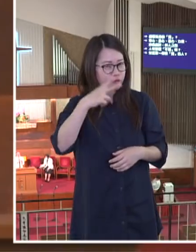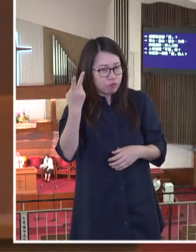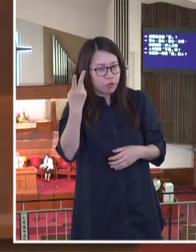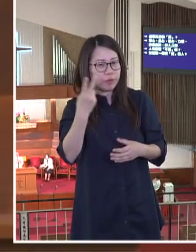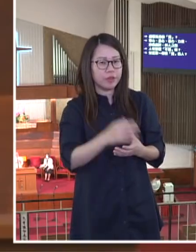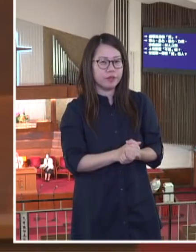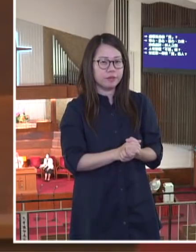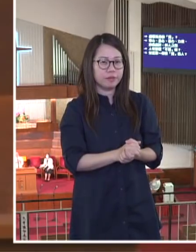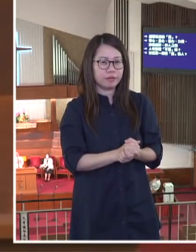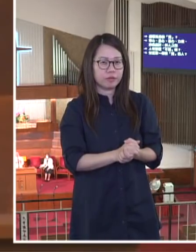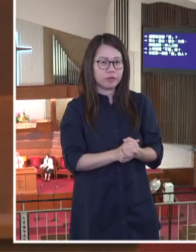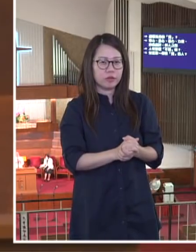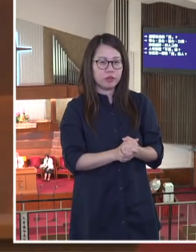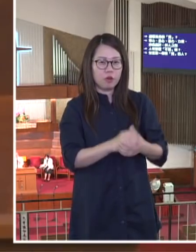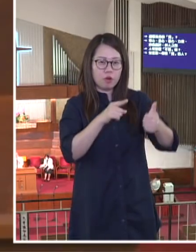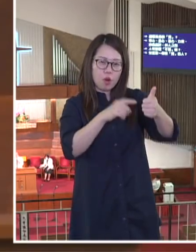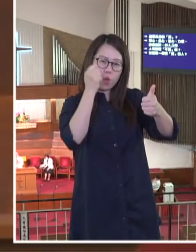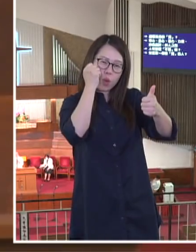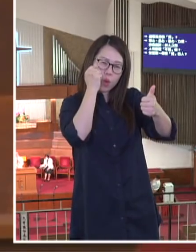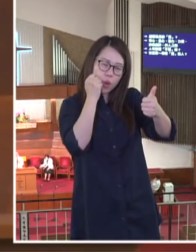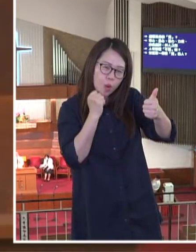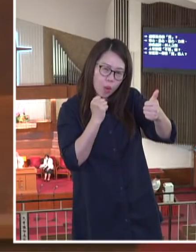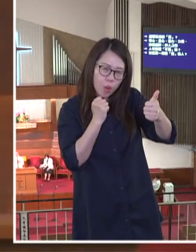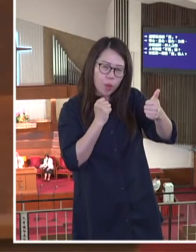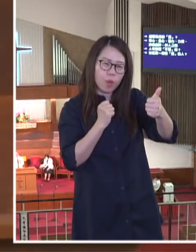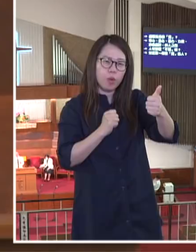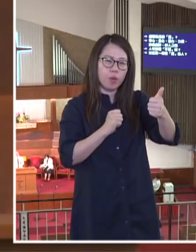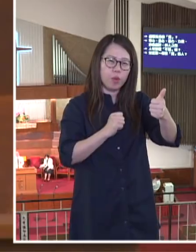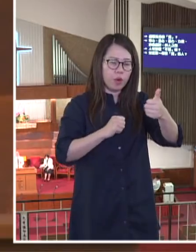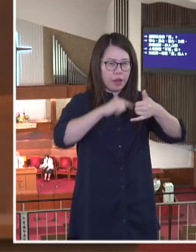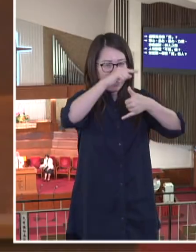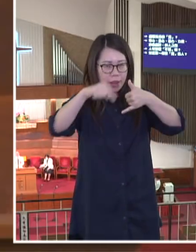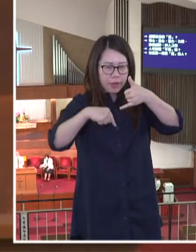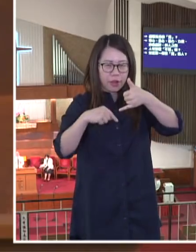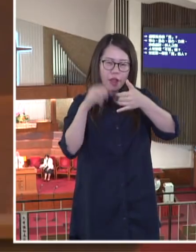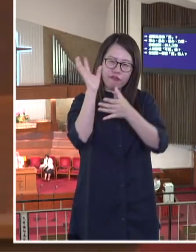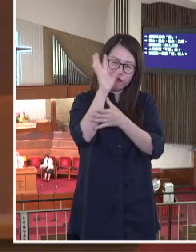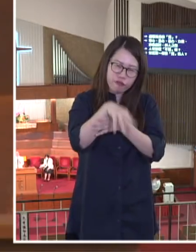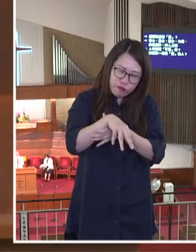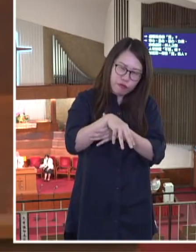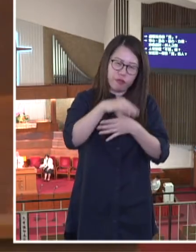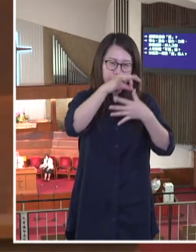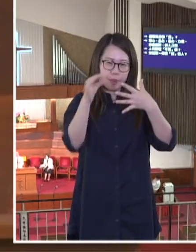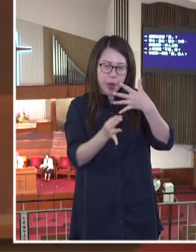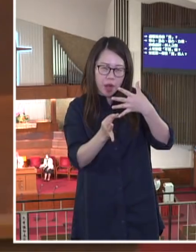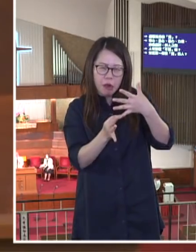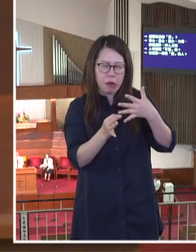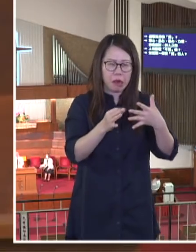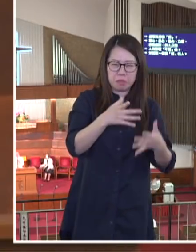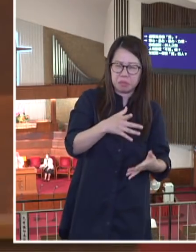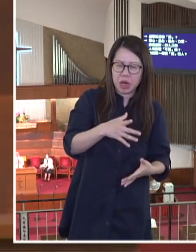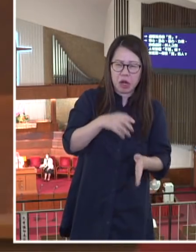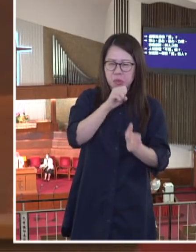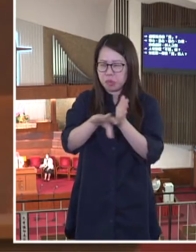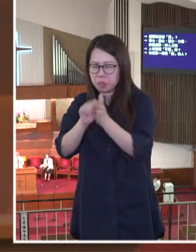定是因为年老了就会失去，就好像越来越残，好像很多的不满，很